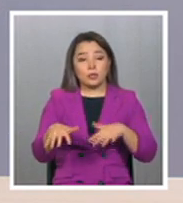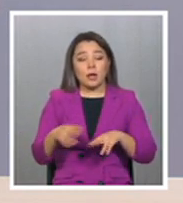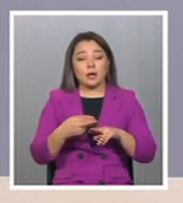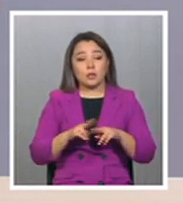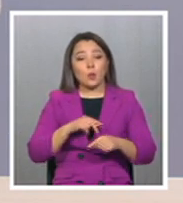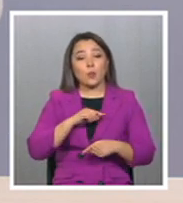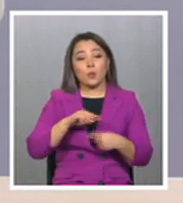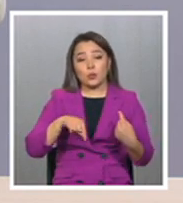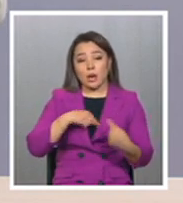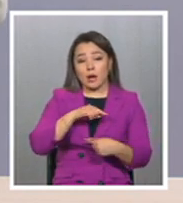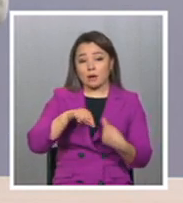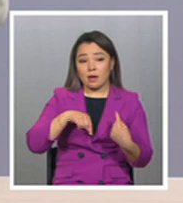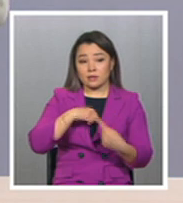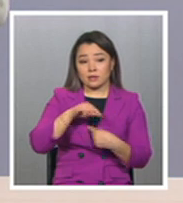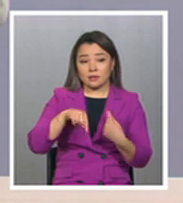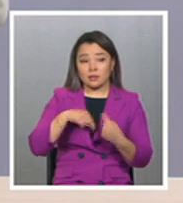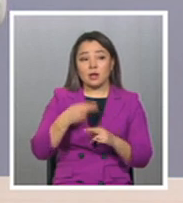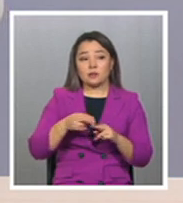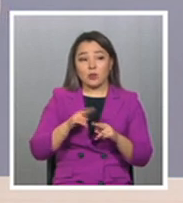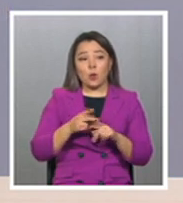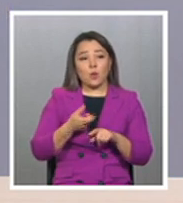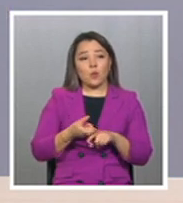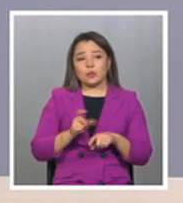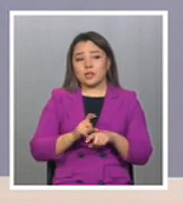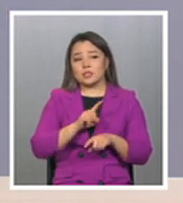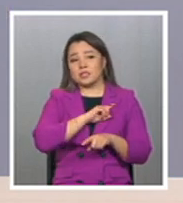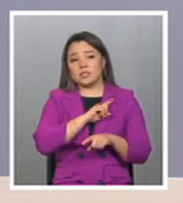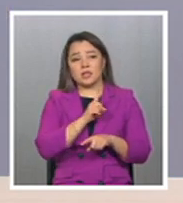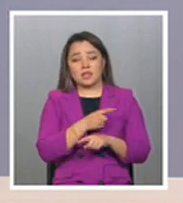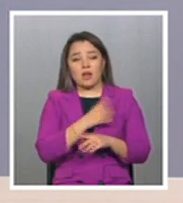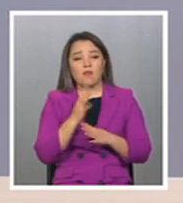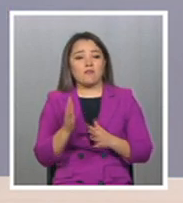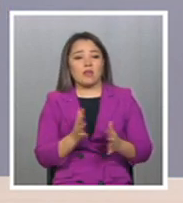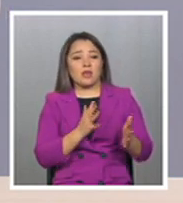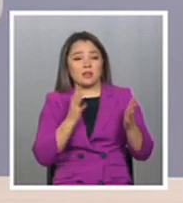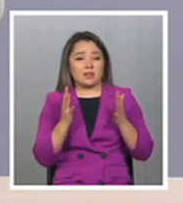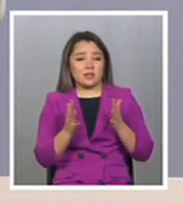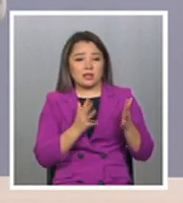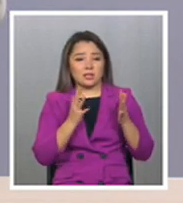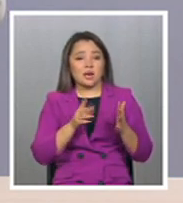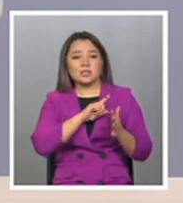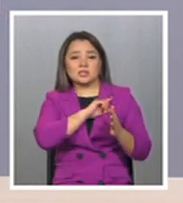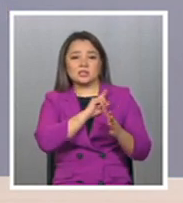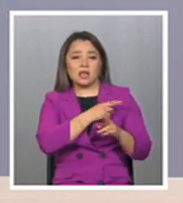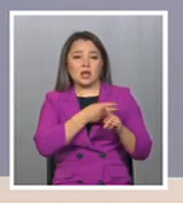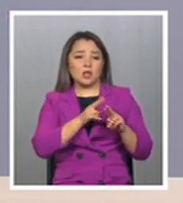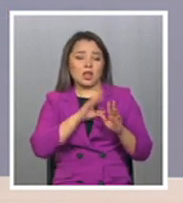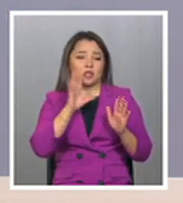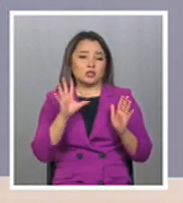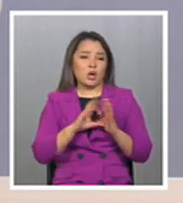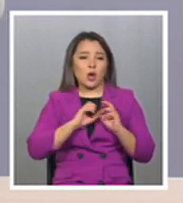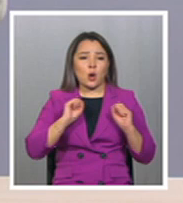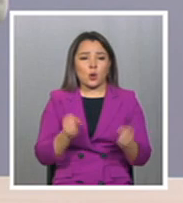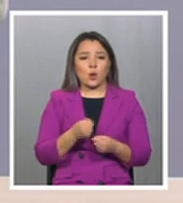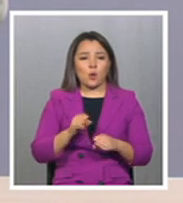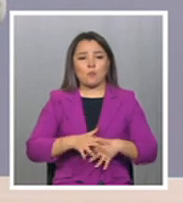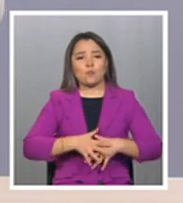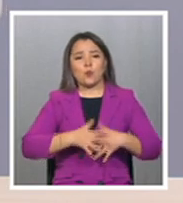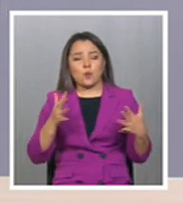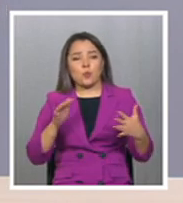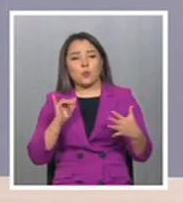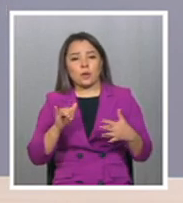Ураган. Ураган – это очень сильный ветер, скорость которого больше, чем у